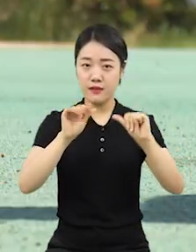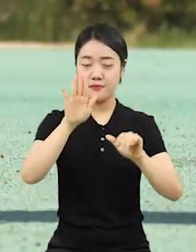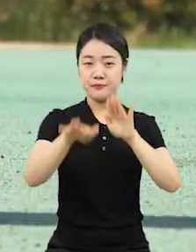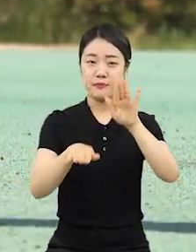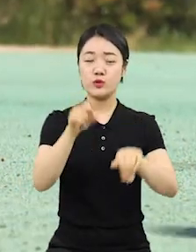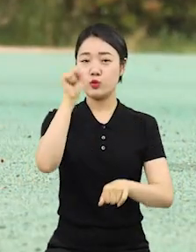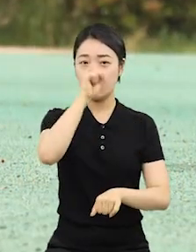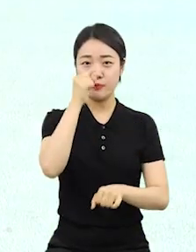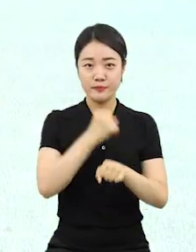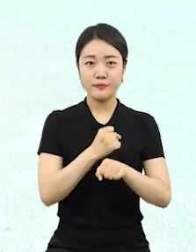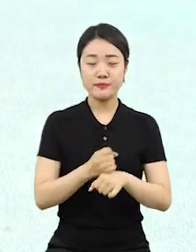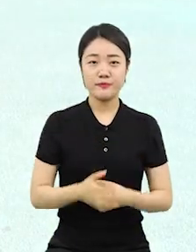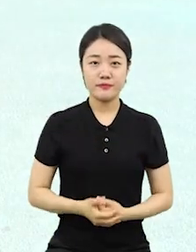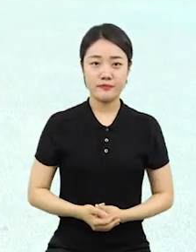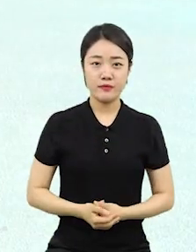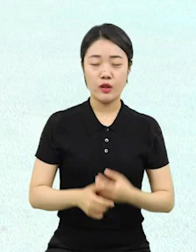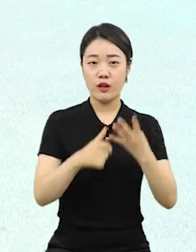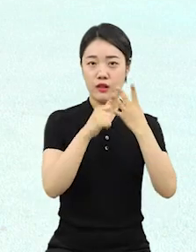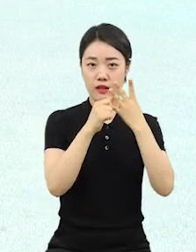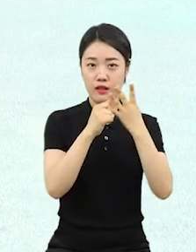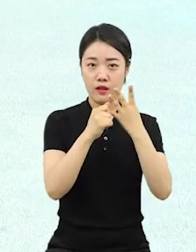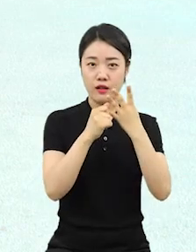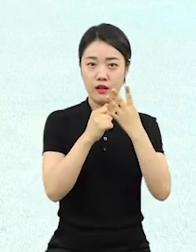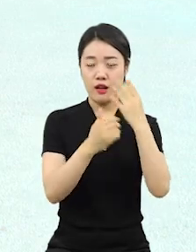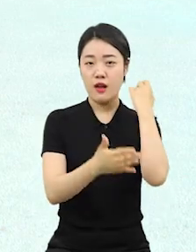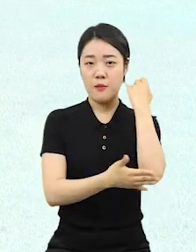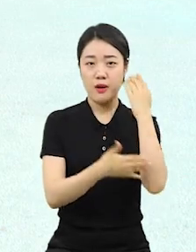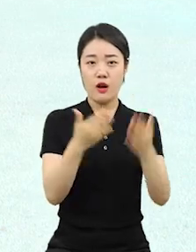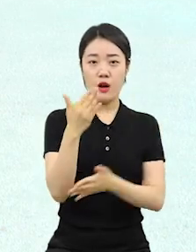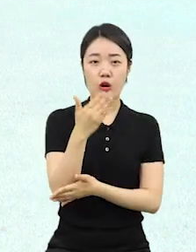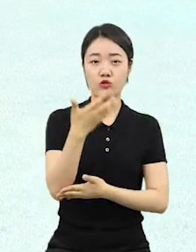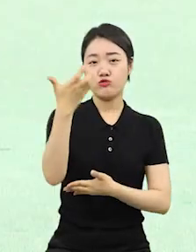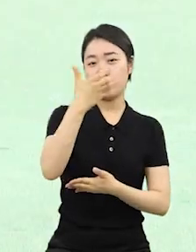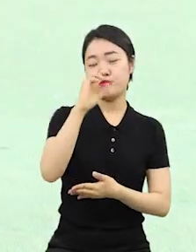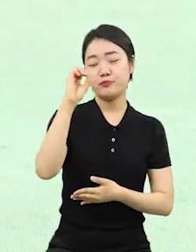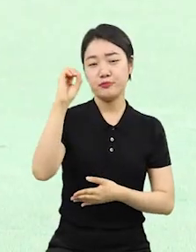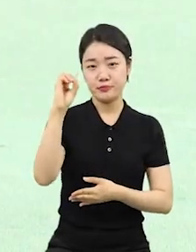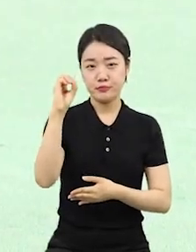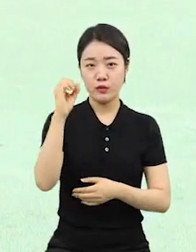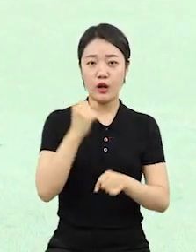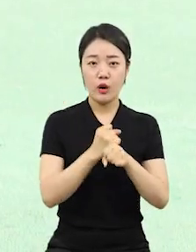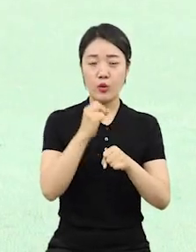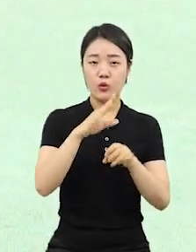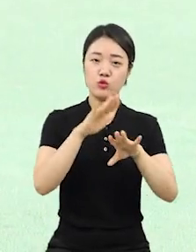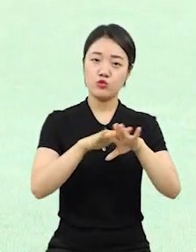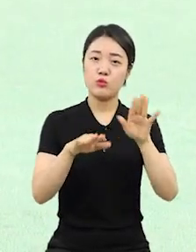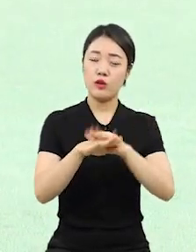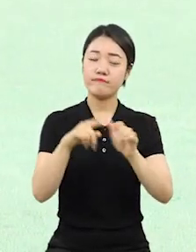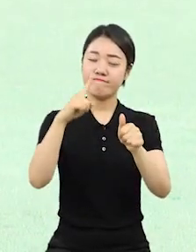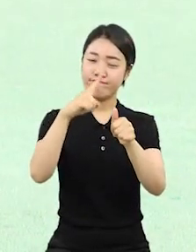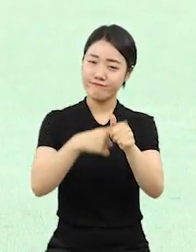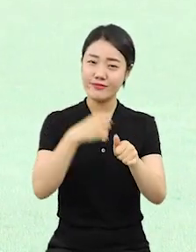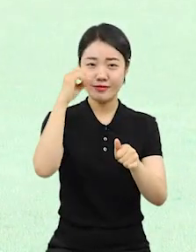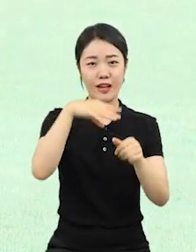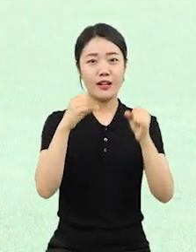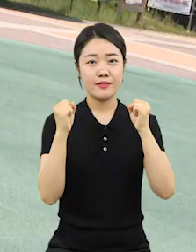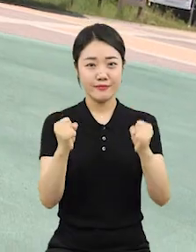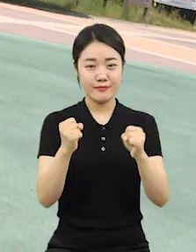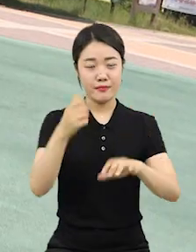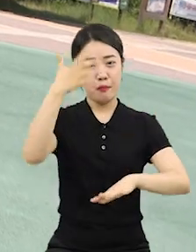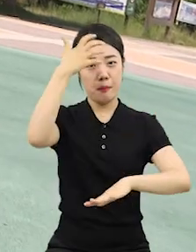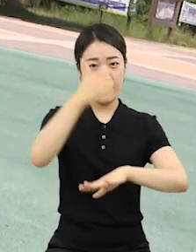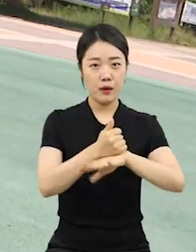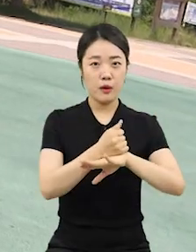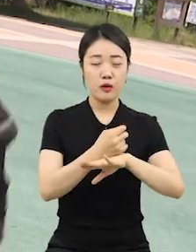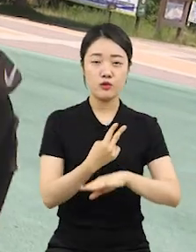좋습니다. 네 번째, 팔꿈치는 90도로 구부리고 주먹은 자연스럽게 쥐어주고